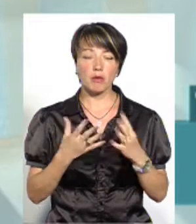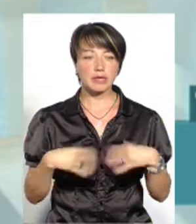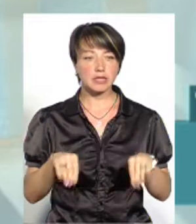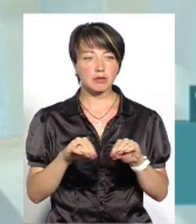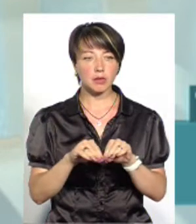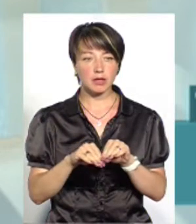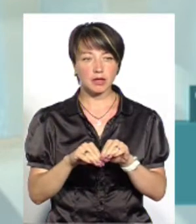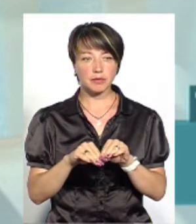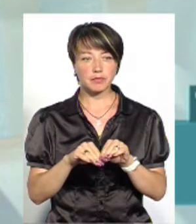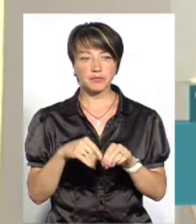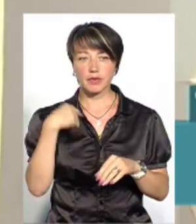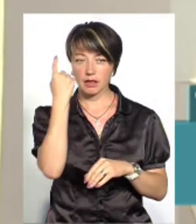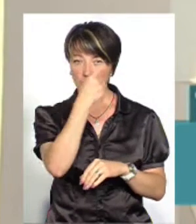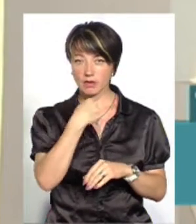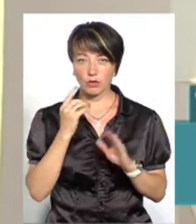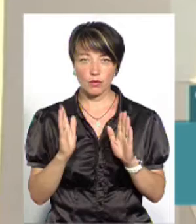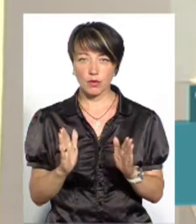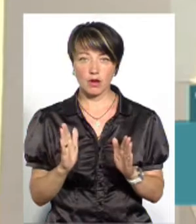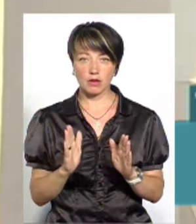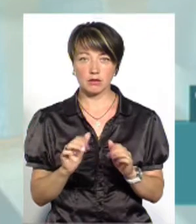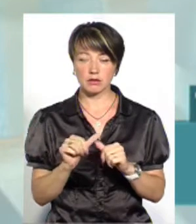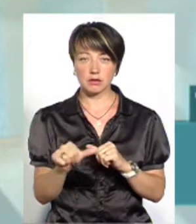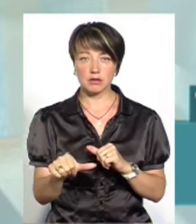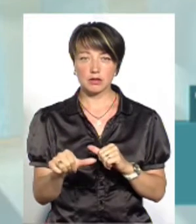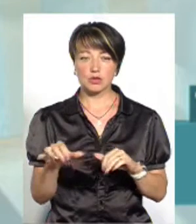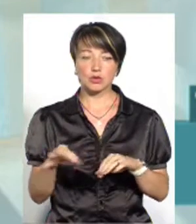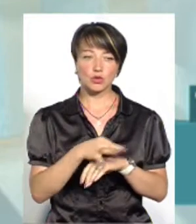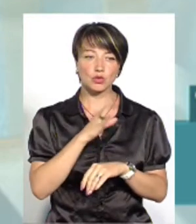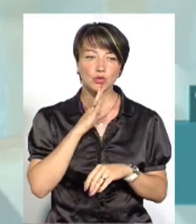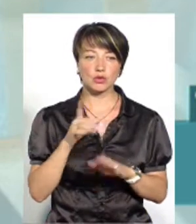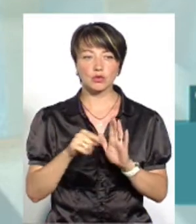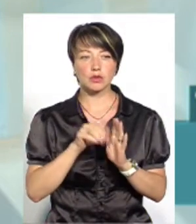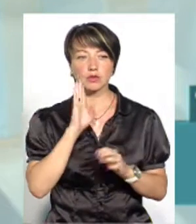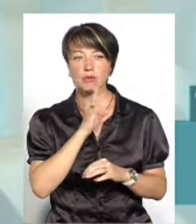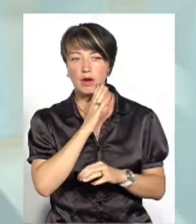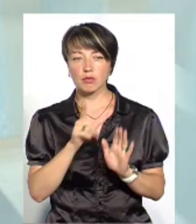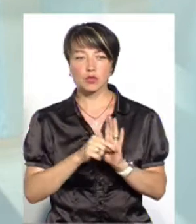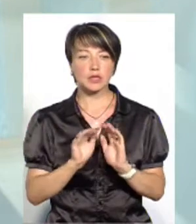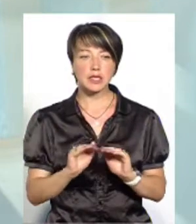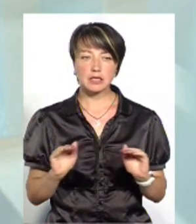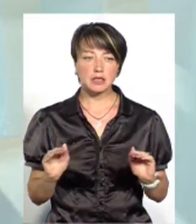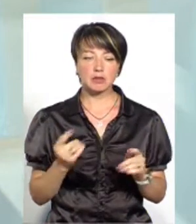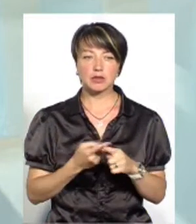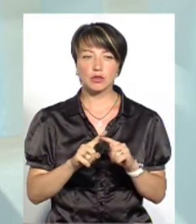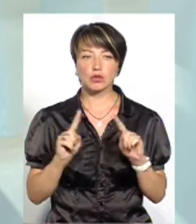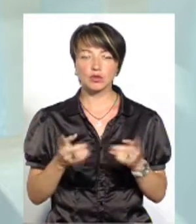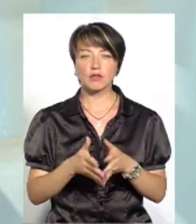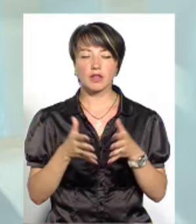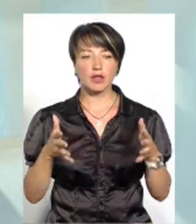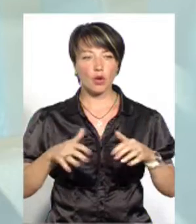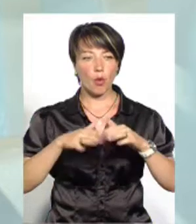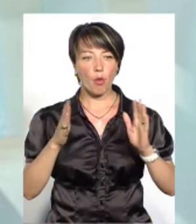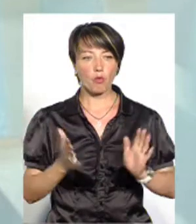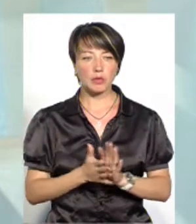сім'ї. Теж не індивідуально виключно. Для когось. Да, суто індивідуально там з дружиною, з мамою, з дітками. Тобто це дуже великий